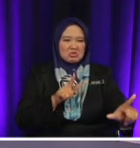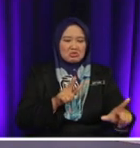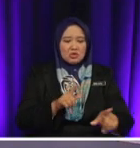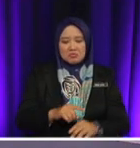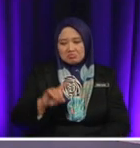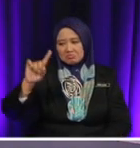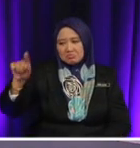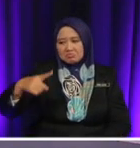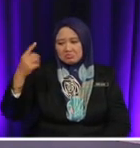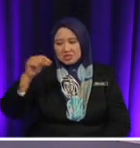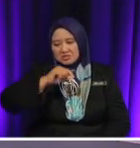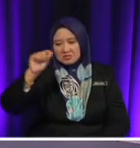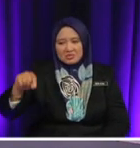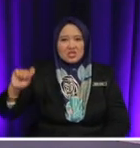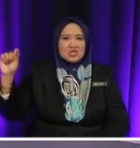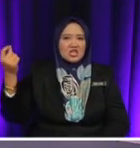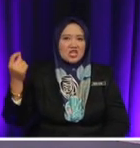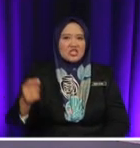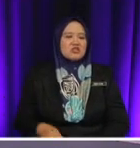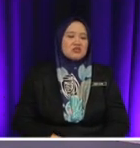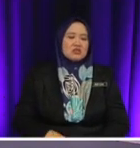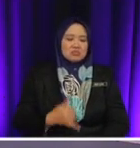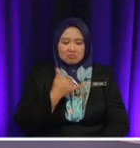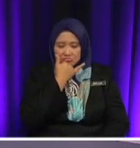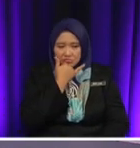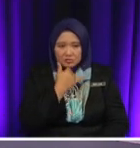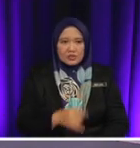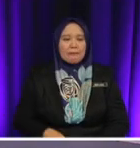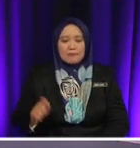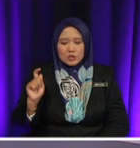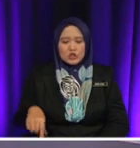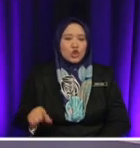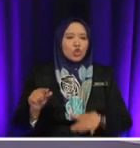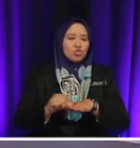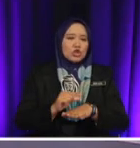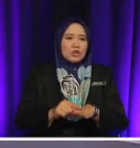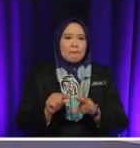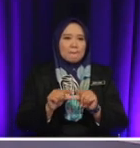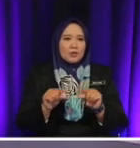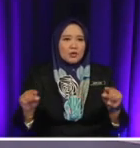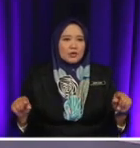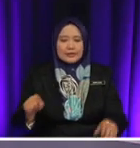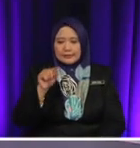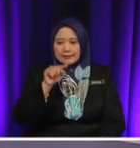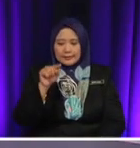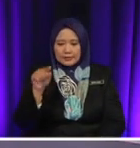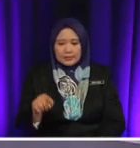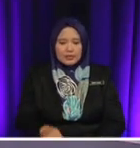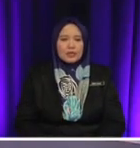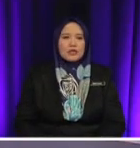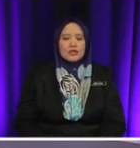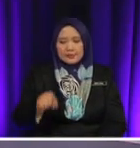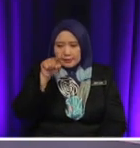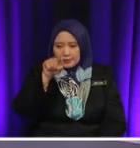lurus so graf G Lurus kita gunakan pembaris biasanya titiknya adalah tersusun semakin